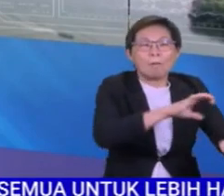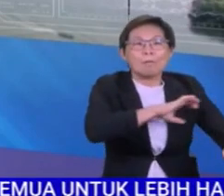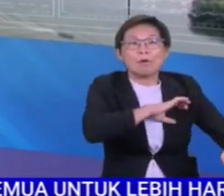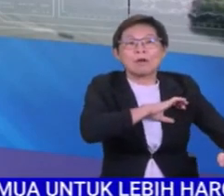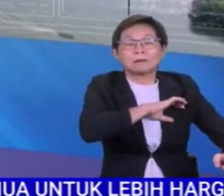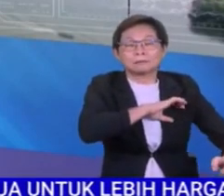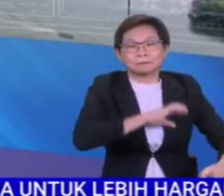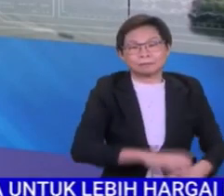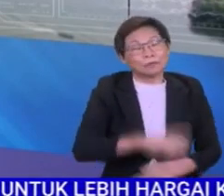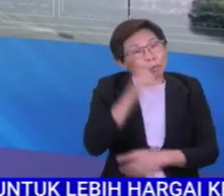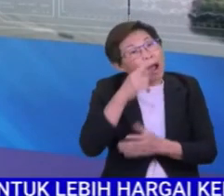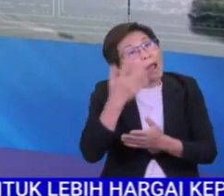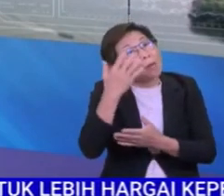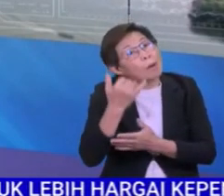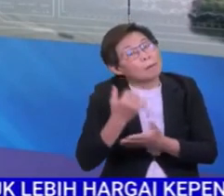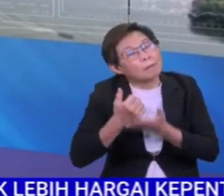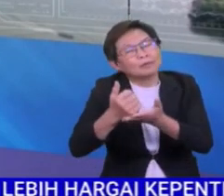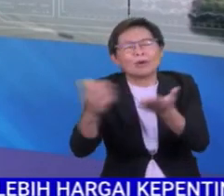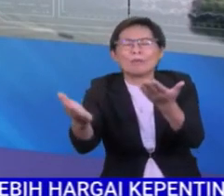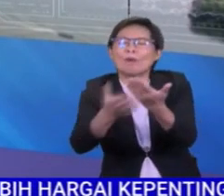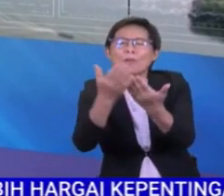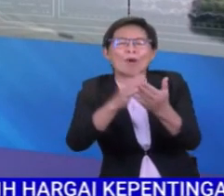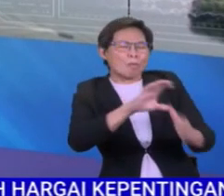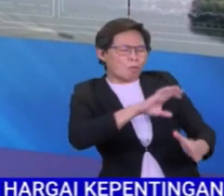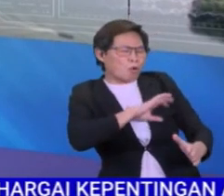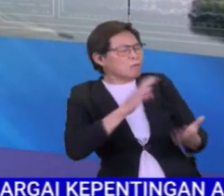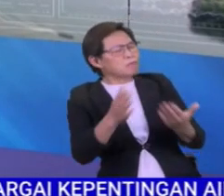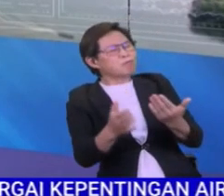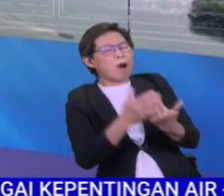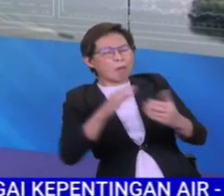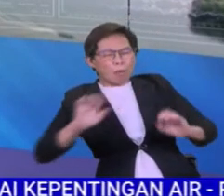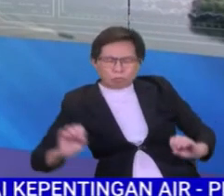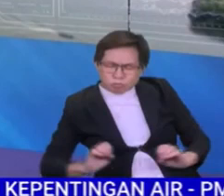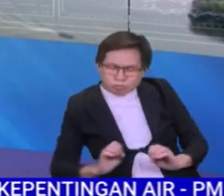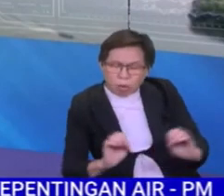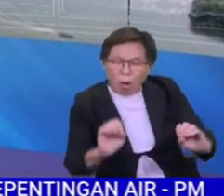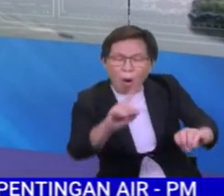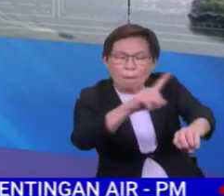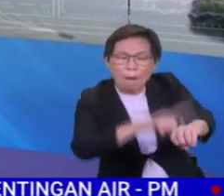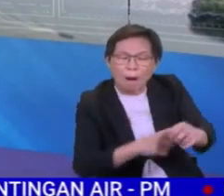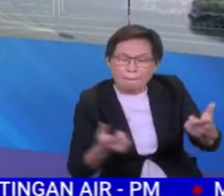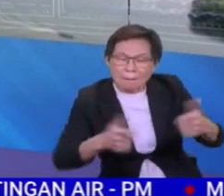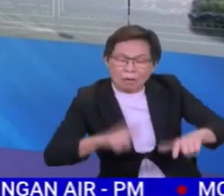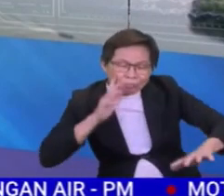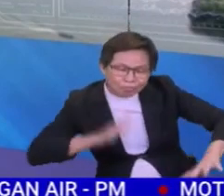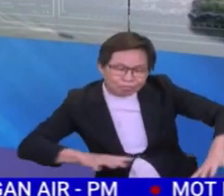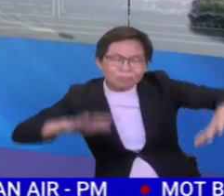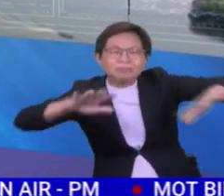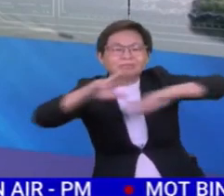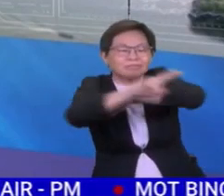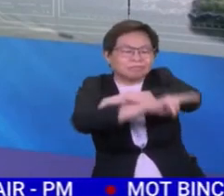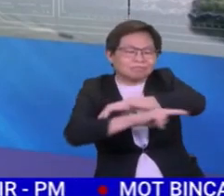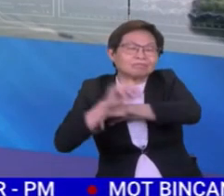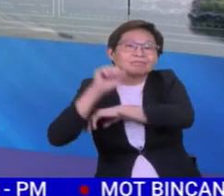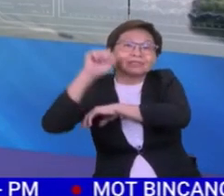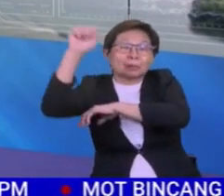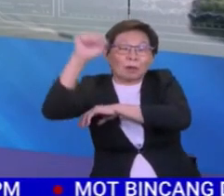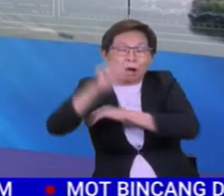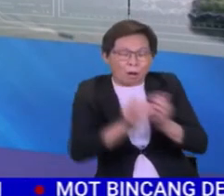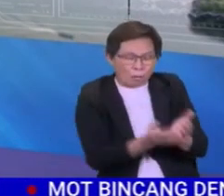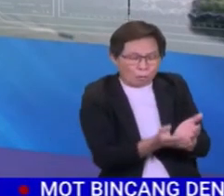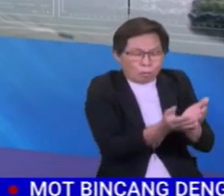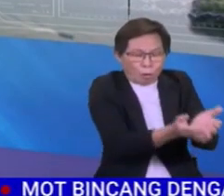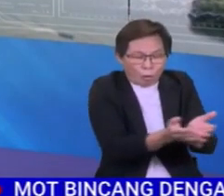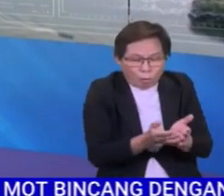pdrm bagi membantu memudahkan pasukan berkenaan menjalankan operasi ketika berlaku banjir di negeri ini bot-bot